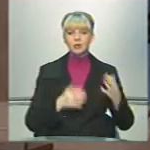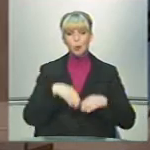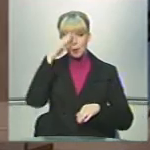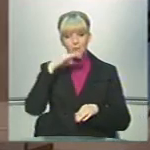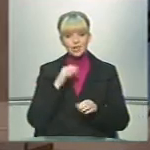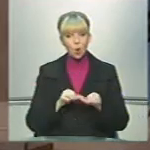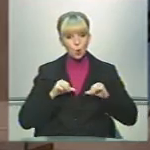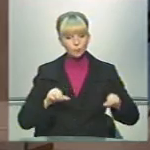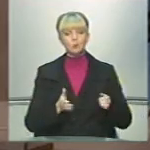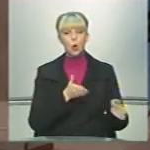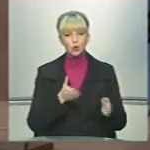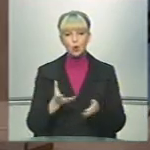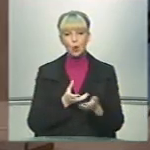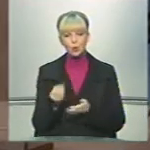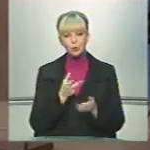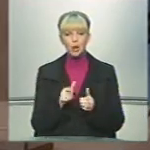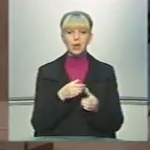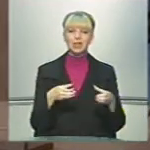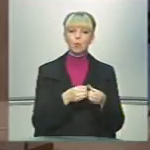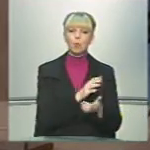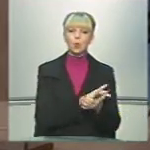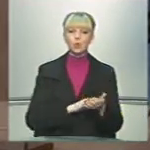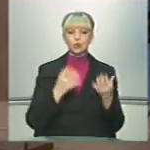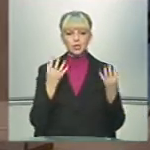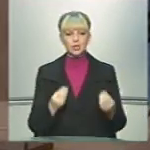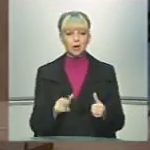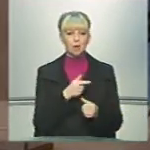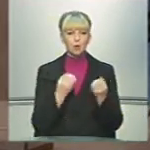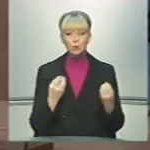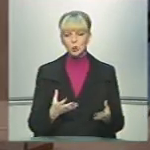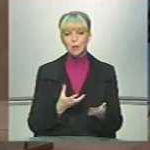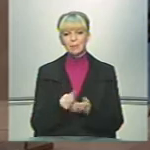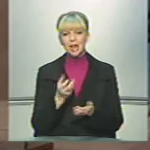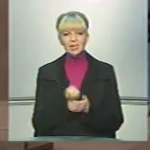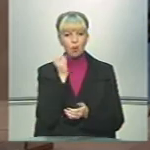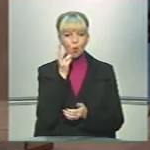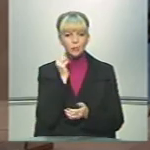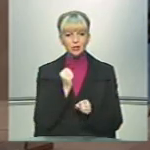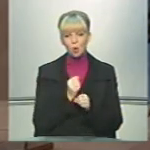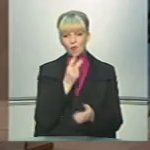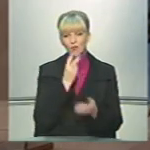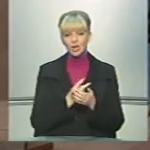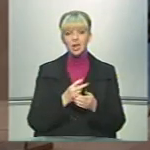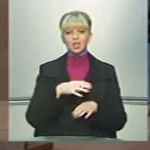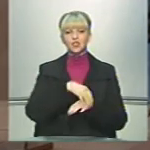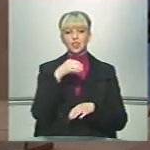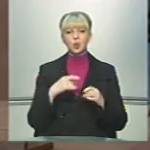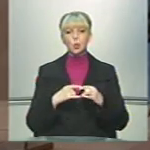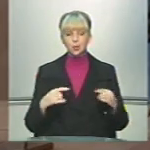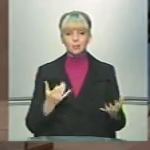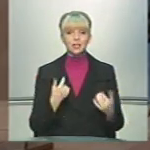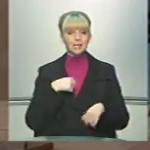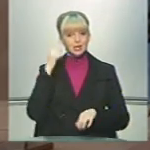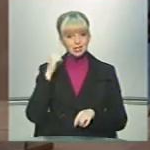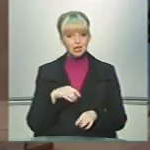батьківський комітет готовий оплачувати чи на групі продовженого дня, чи просто платні обіди робити у вигляді шведського стола, то, наскільки я